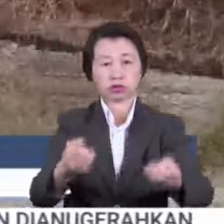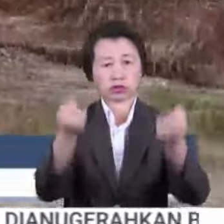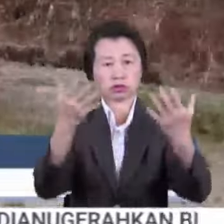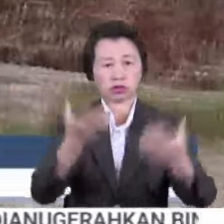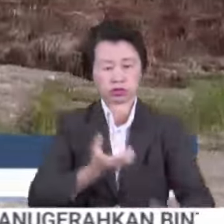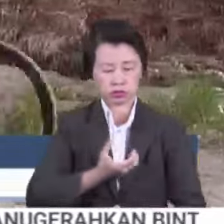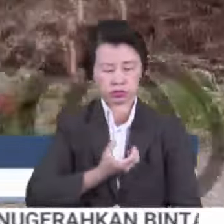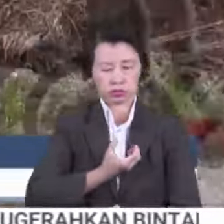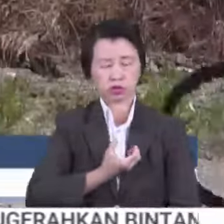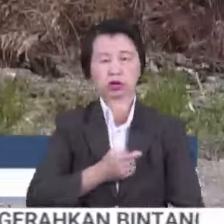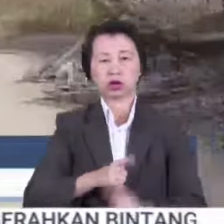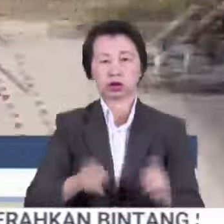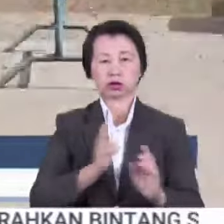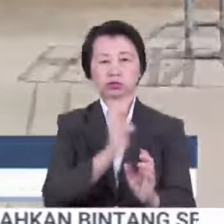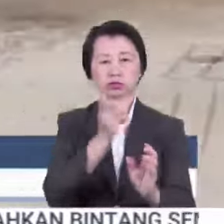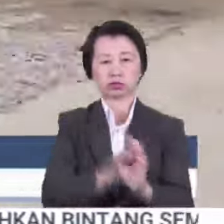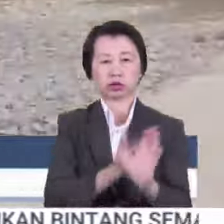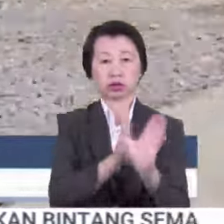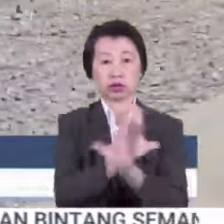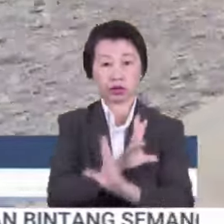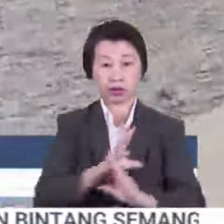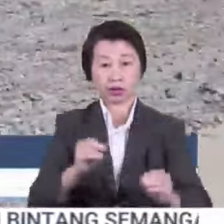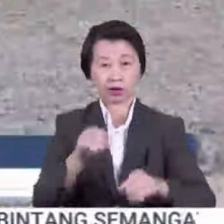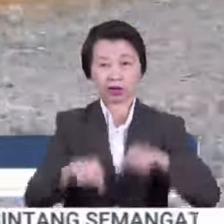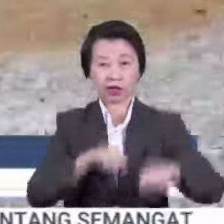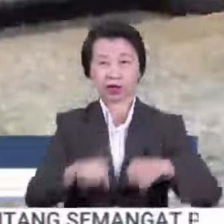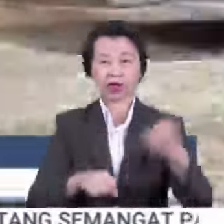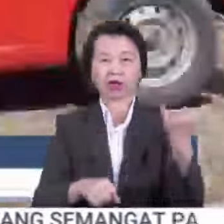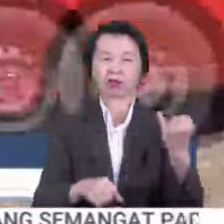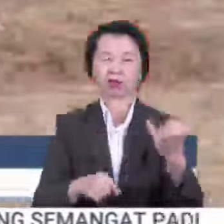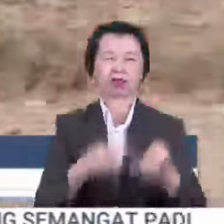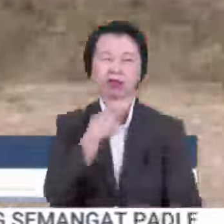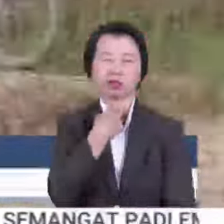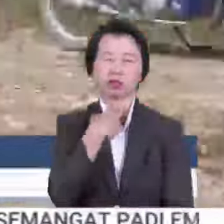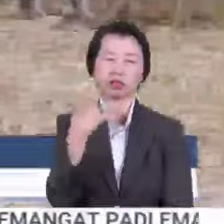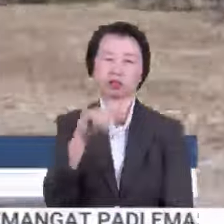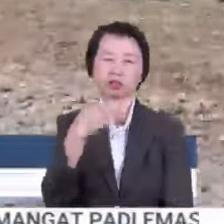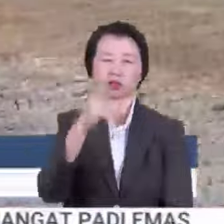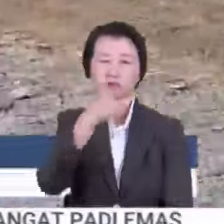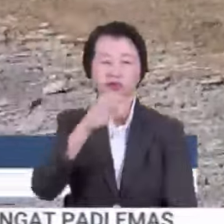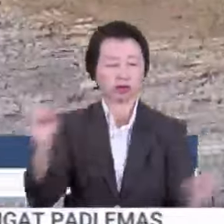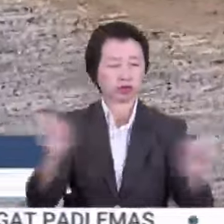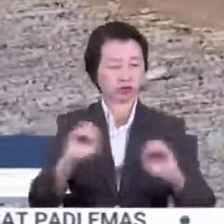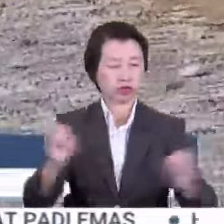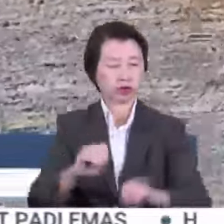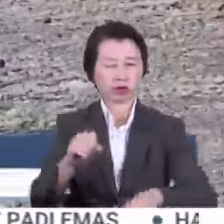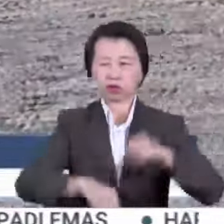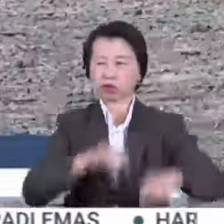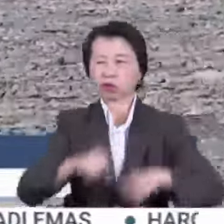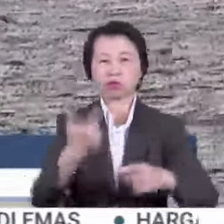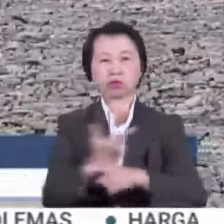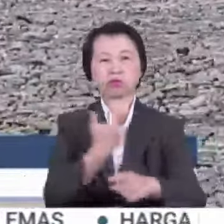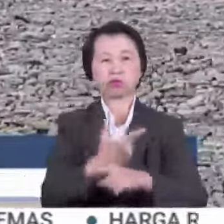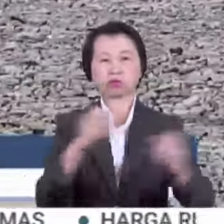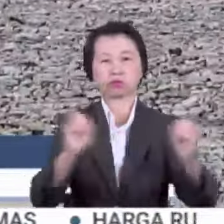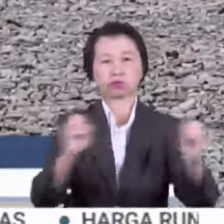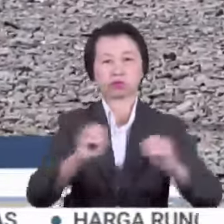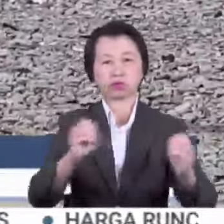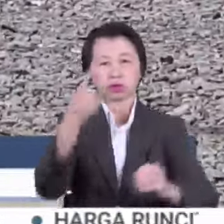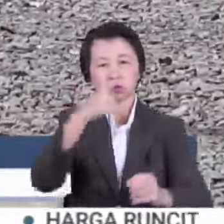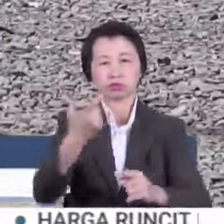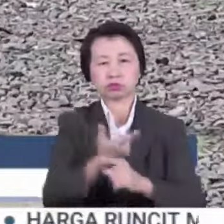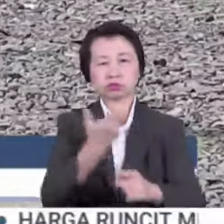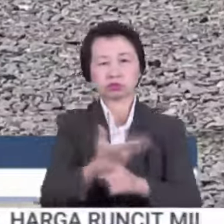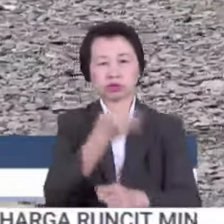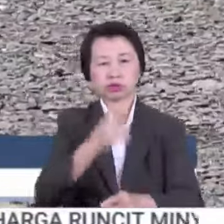pingat namun penyertaan Serawak dalam acara itu agak terbatas karena tiada kemudahan velodong untuk latihan